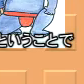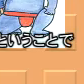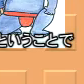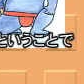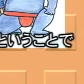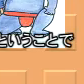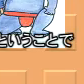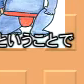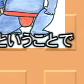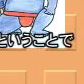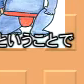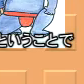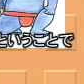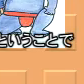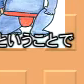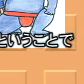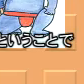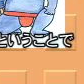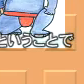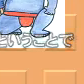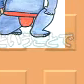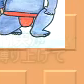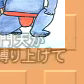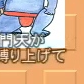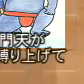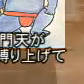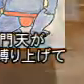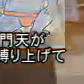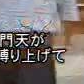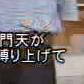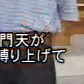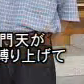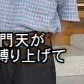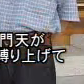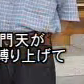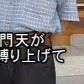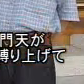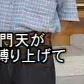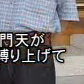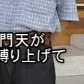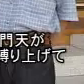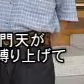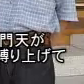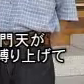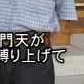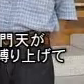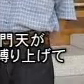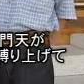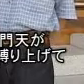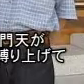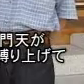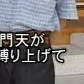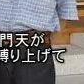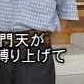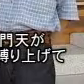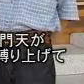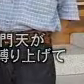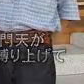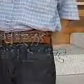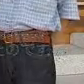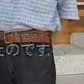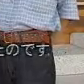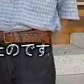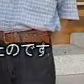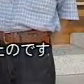髪を切り落とした。それからまたね、毘沙門天さんが天から下ってきて、 鬼を縛り上げ